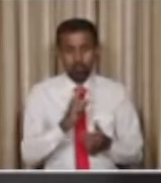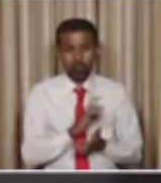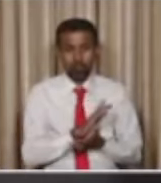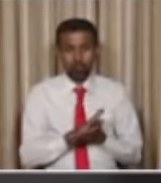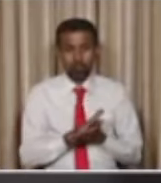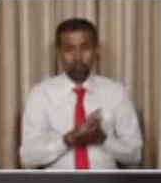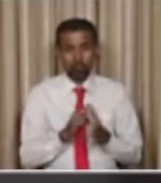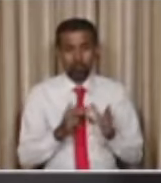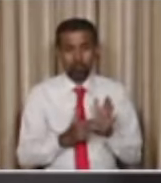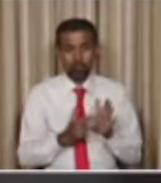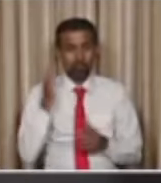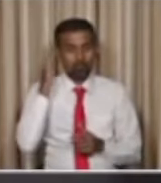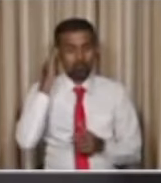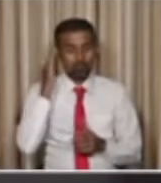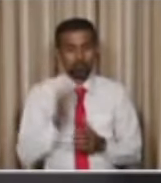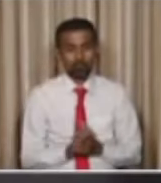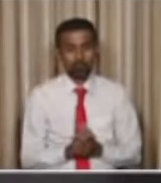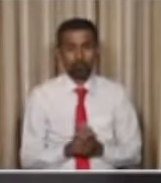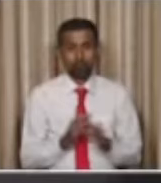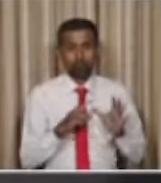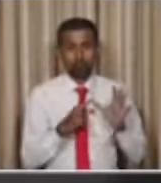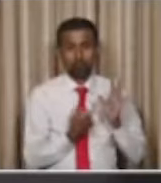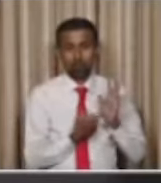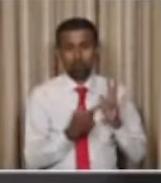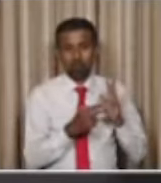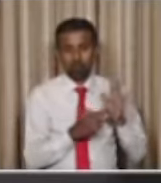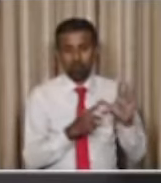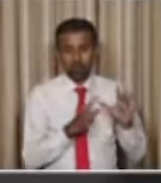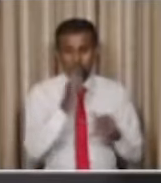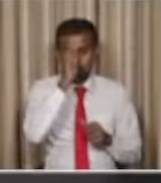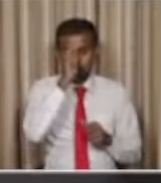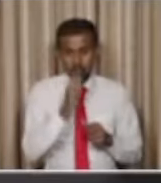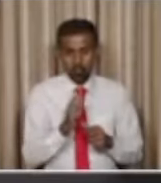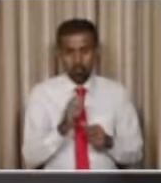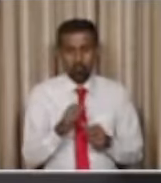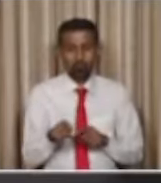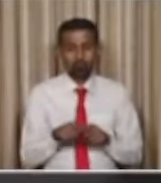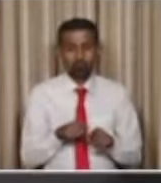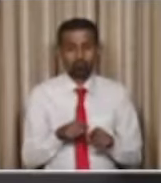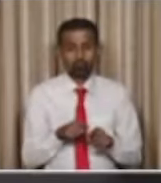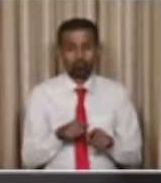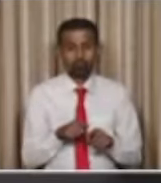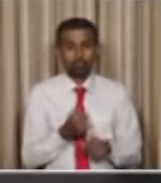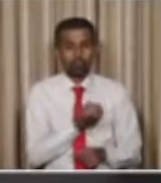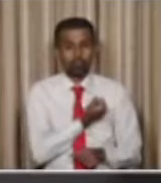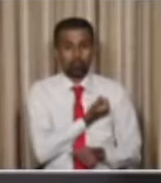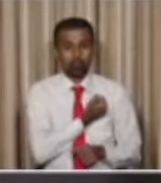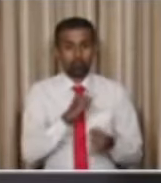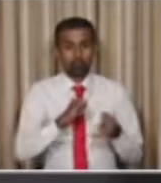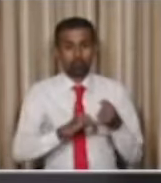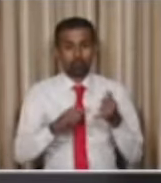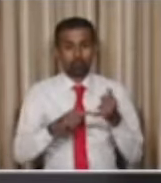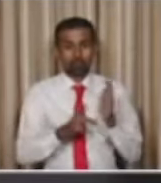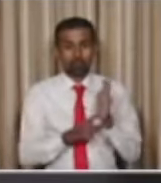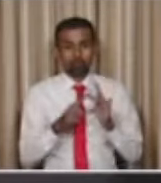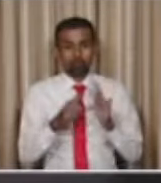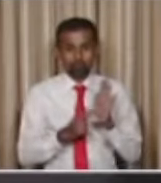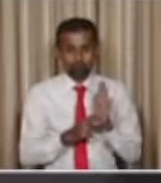ಕುಲತುಂಗ ಮೆತಿನಿಯ ಅರುಣ ಕುರುಬಲ್ ಪಿಟಿಯ ಮೆತಿತುಮ ಏವಾಗೆಮ ವೈದ್ಯ ಸುನಿಲ್ ದ ಅಲ್ವಿಸ್